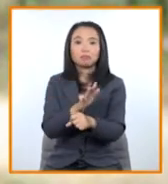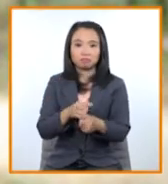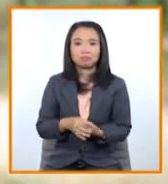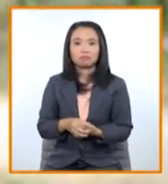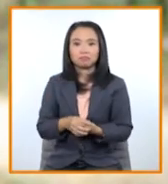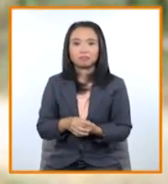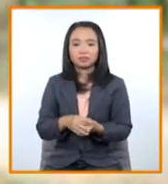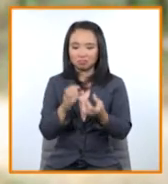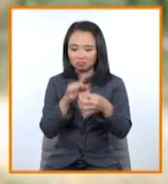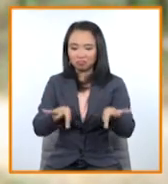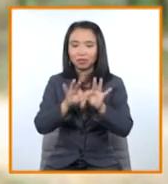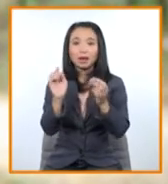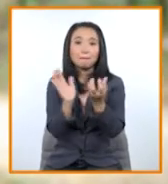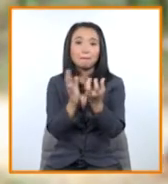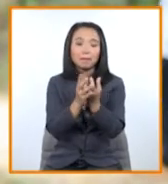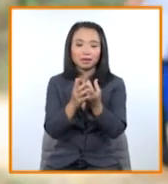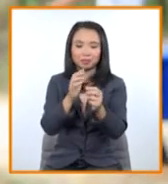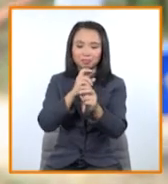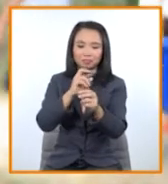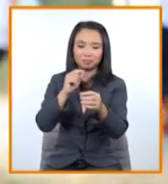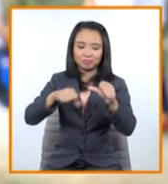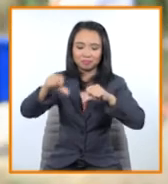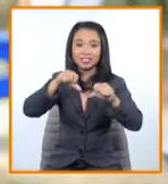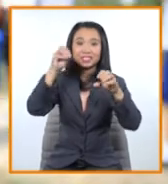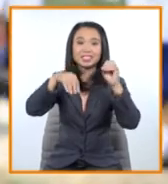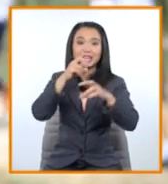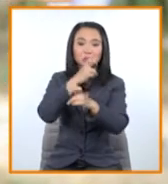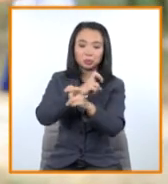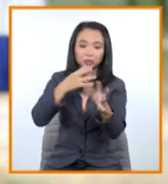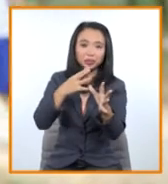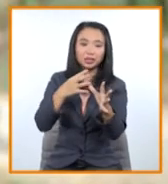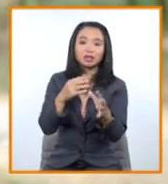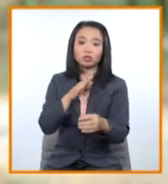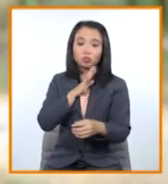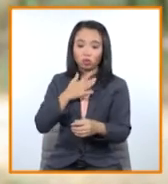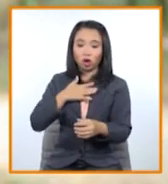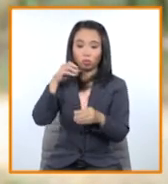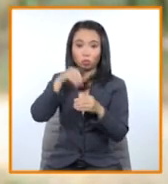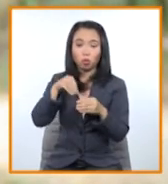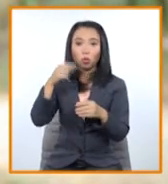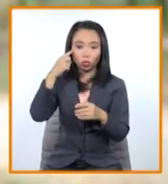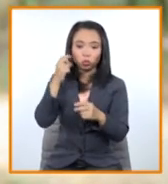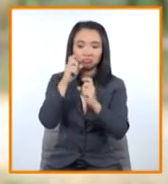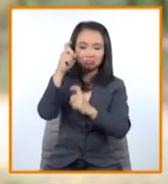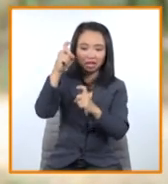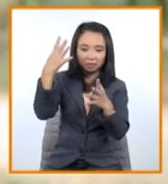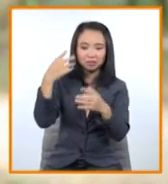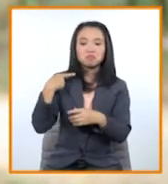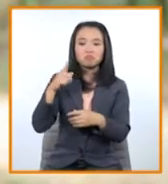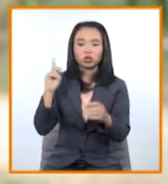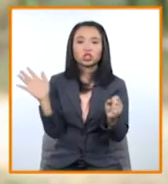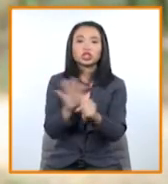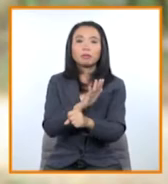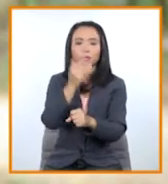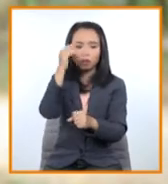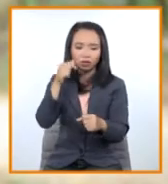โดยเฉพาะผักอินทรีย์ตัวนี้จะเป็นผักที่คนปลูกสามารถการันตีได้ว่ามันปลอดภัยและมีประโยชน์เนื่องจากว่าเรา